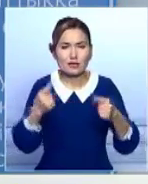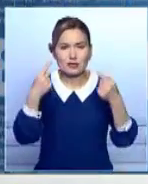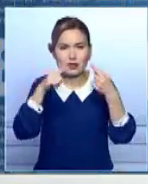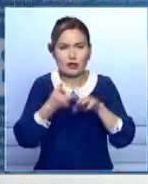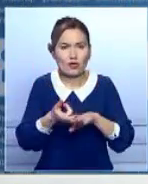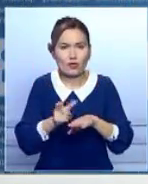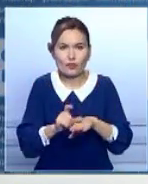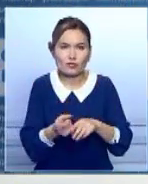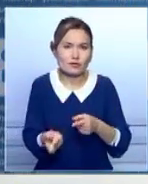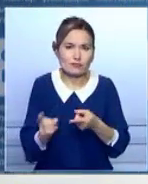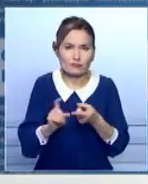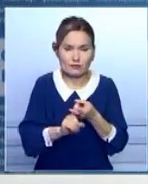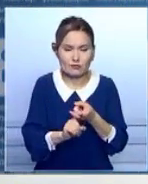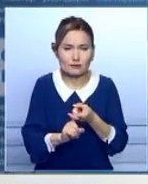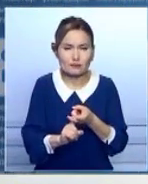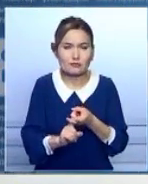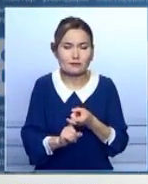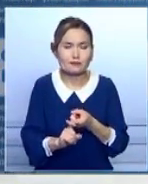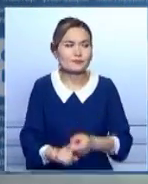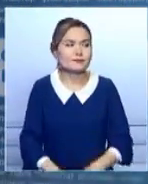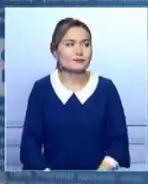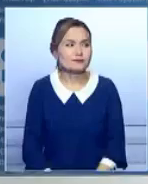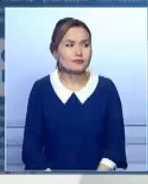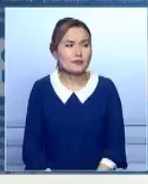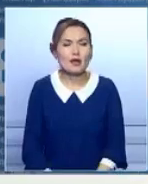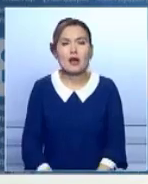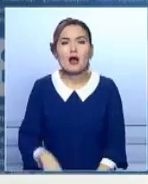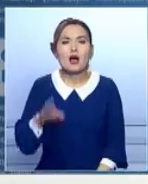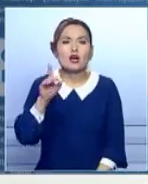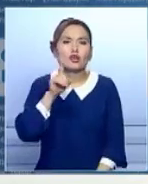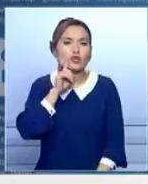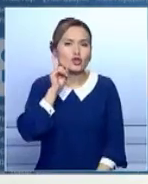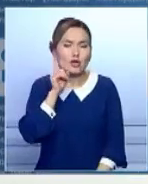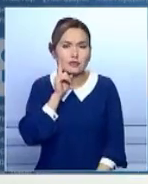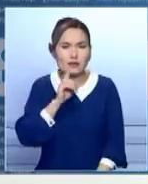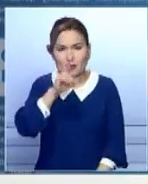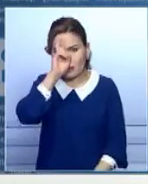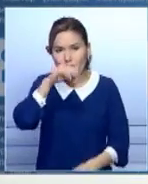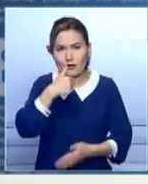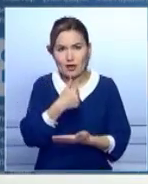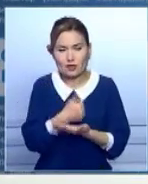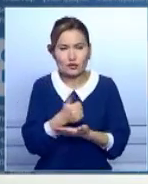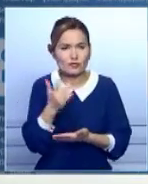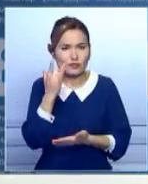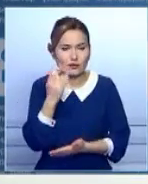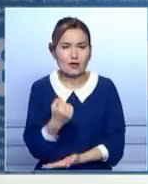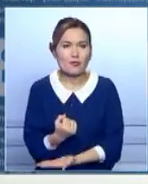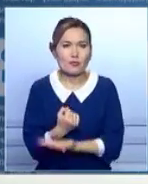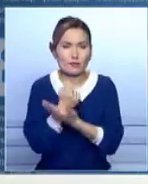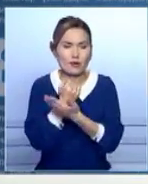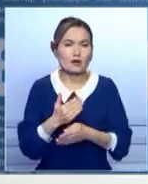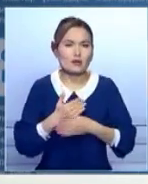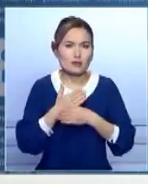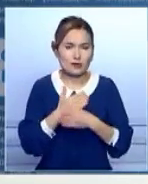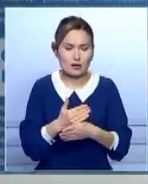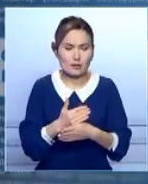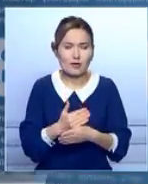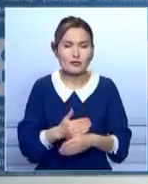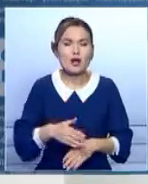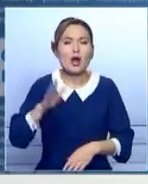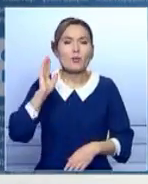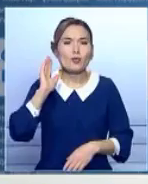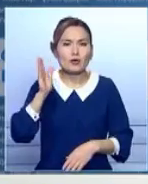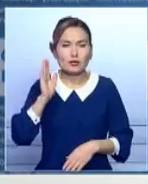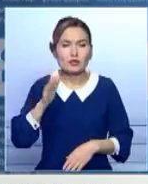отыр. Біз жастар болып қолдаймыз және алдағы уақытта егер де осындай бізде жаңа осындай жаңғырту